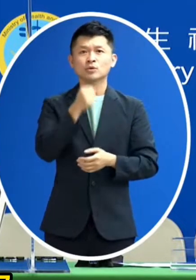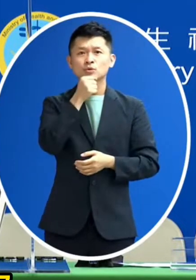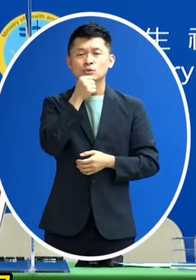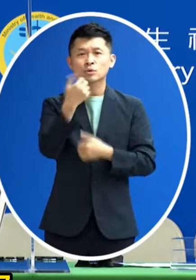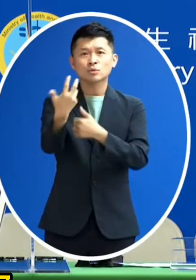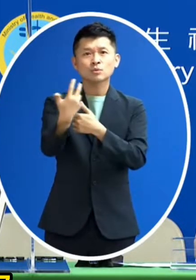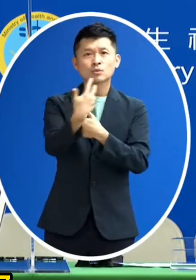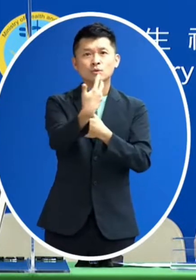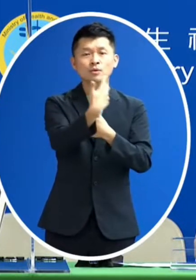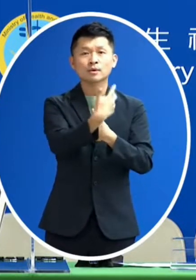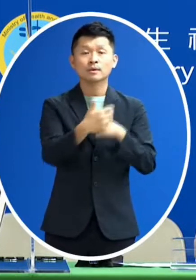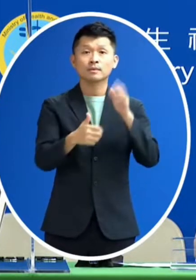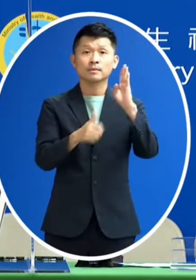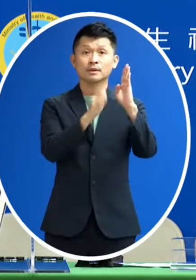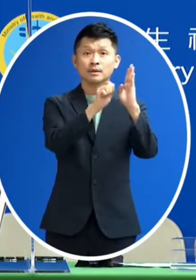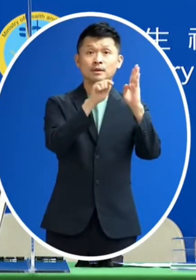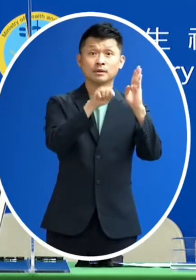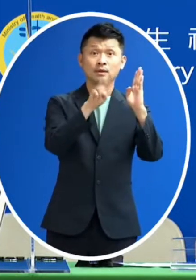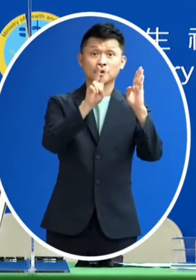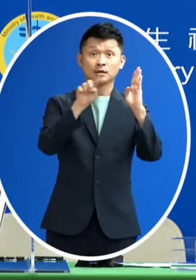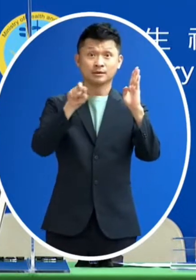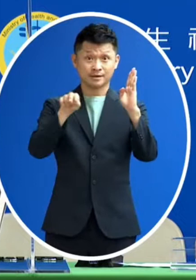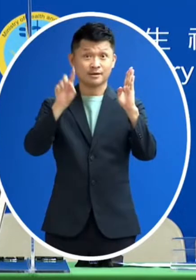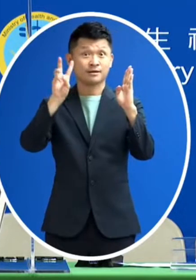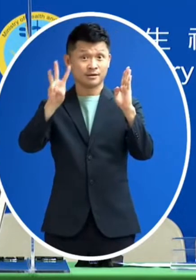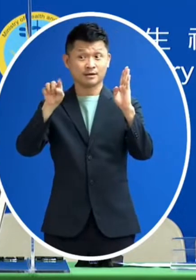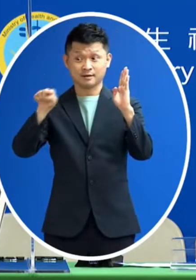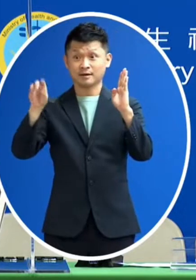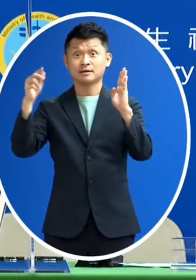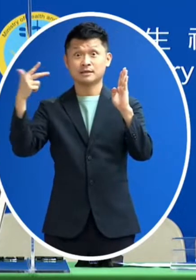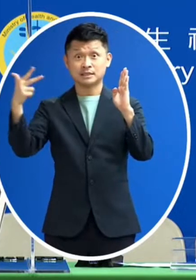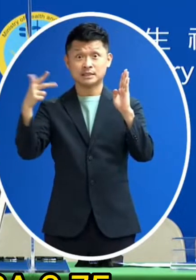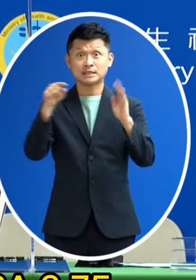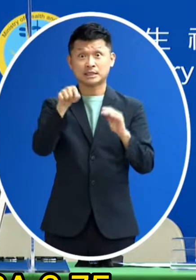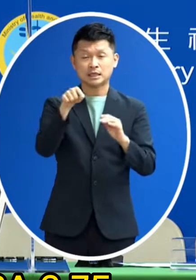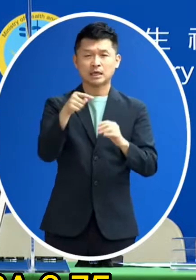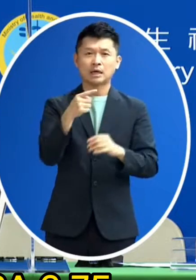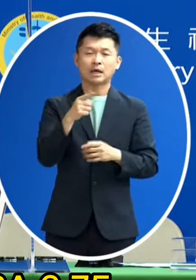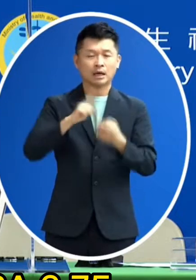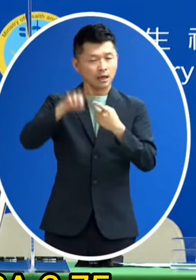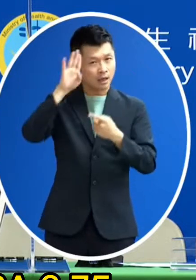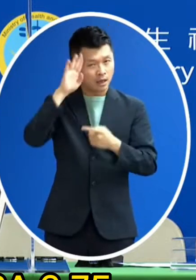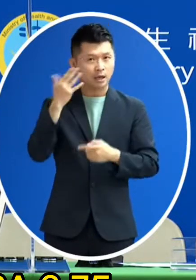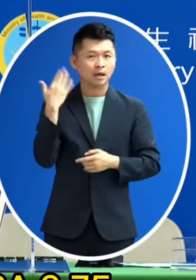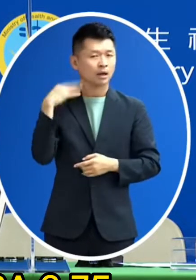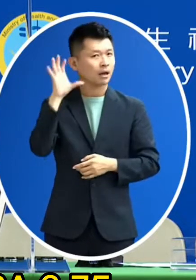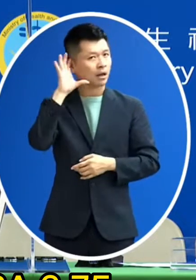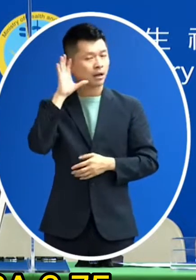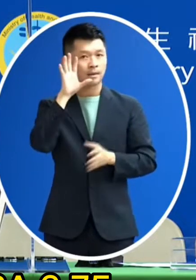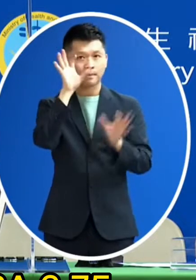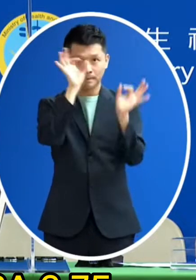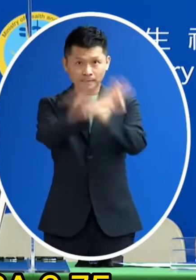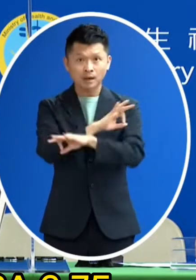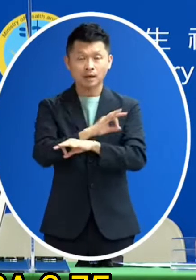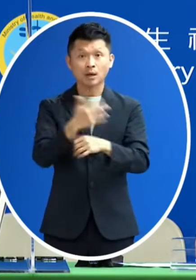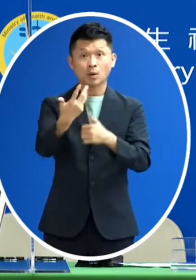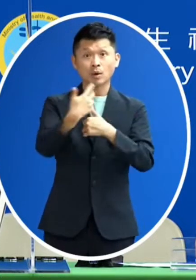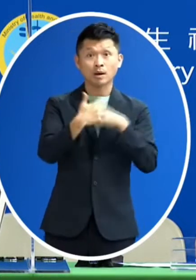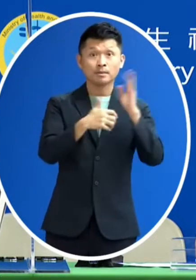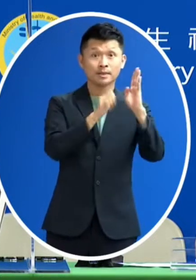询问关于这个 BA.2.3.7 那这边先致歉，当时我是把它误听为就是说是询